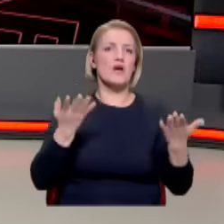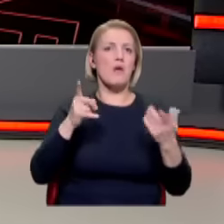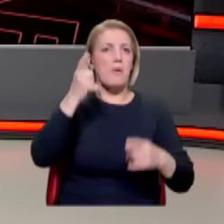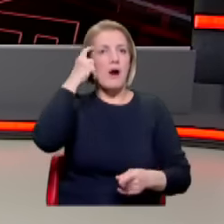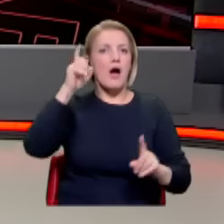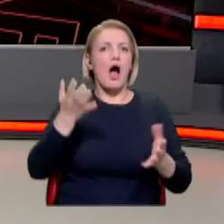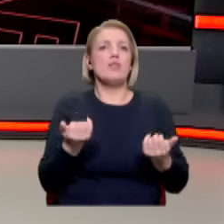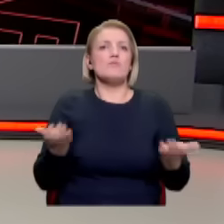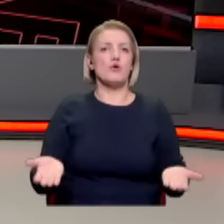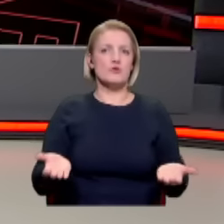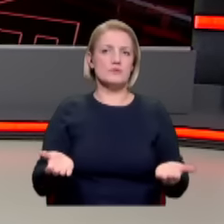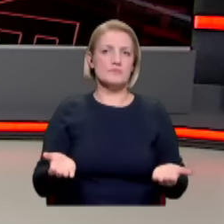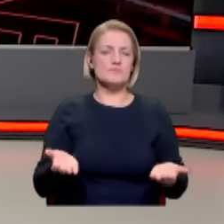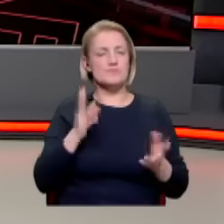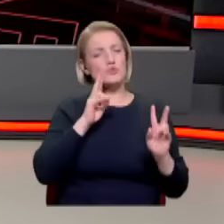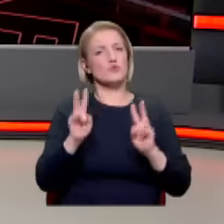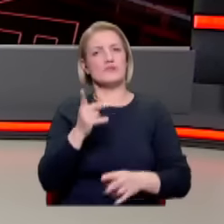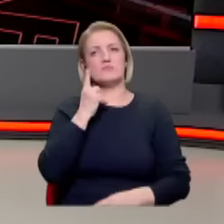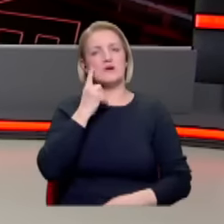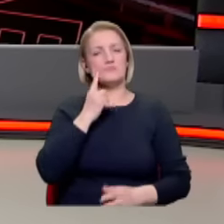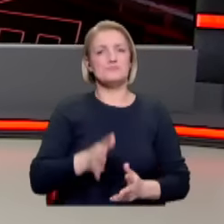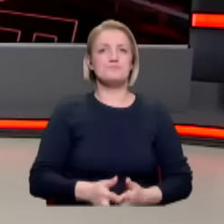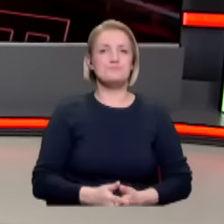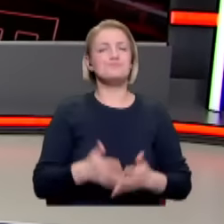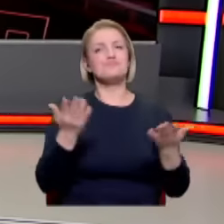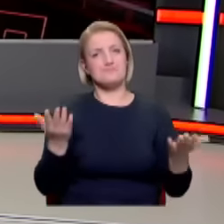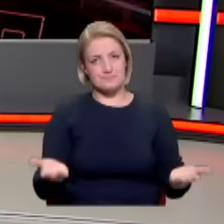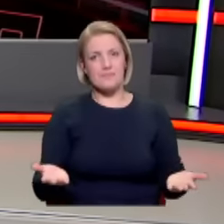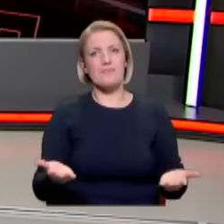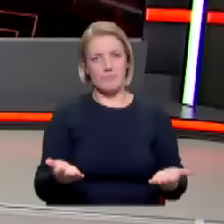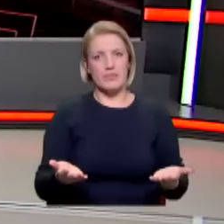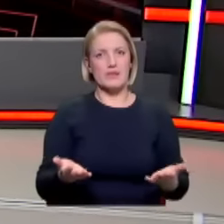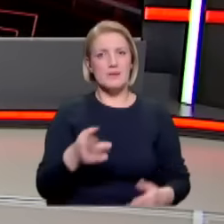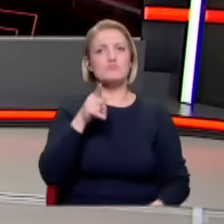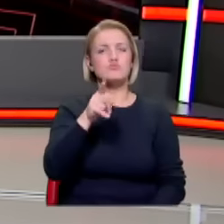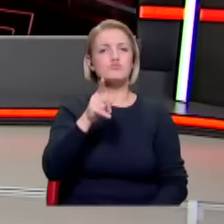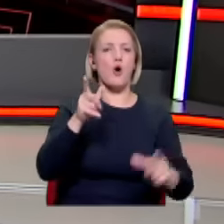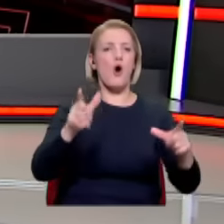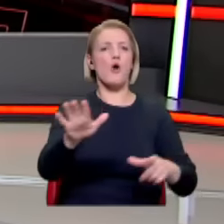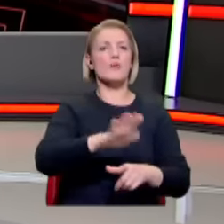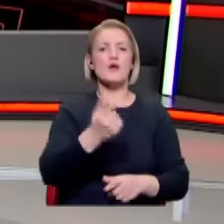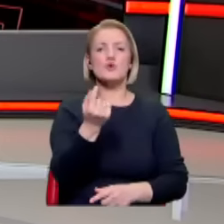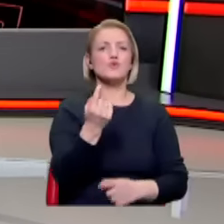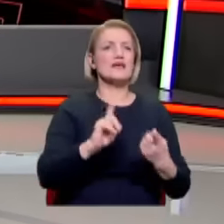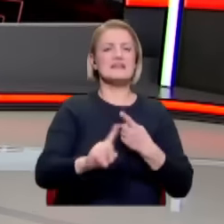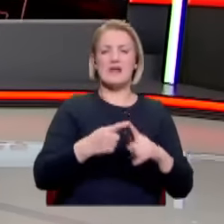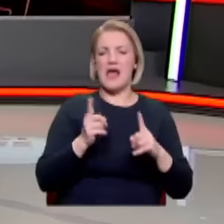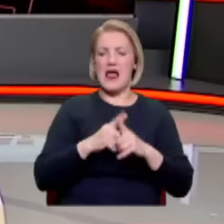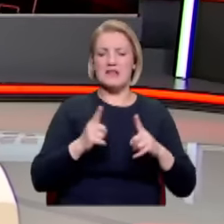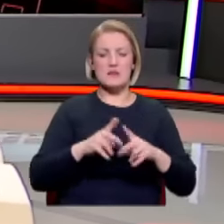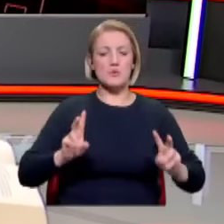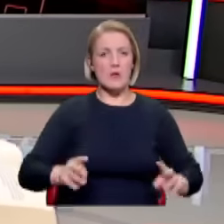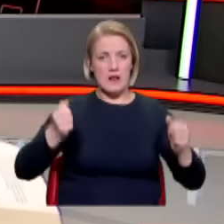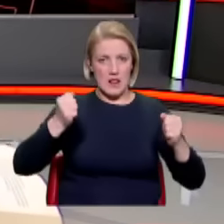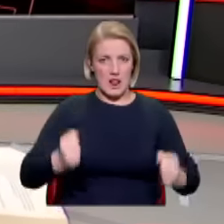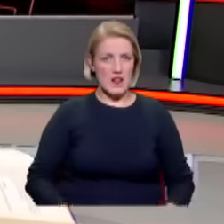da akıl ermiyor. Göreceğiz bakalım. Ha tabii bu ortamda küçük siyasi hesaplar, koltuk